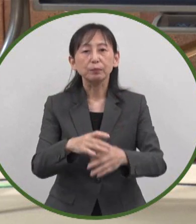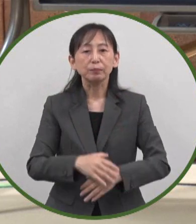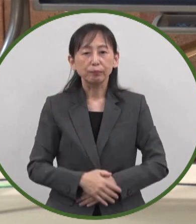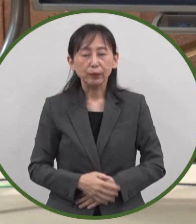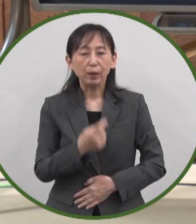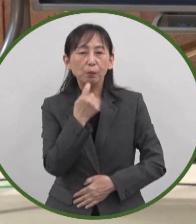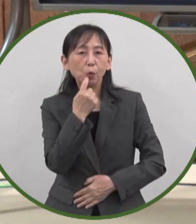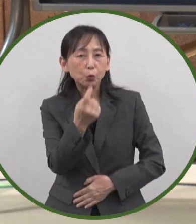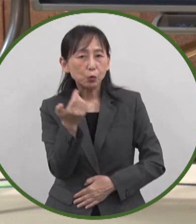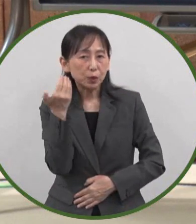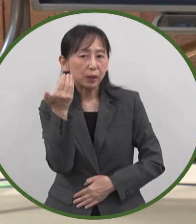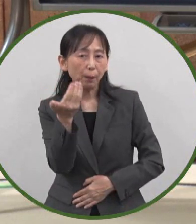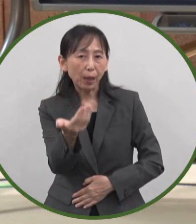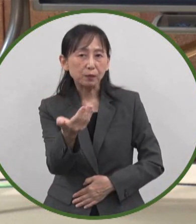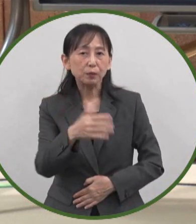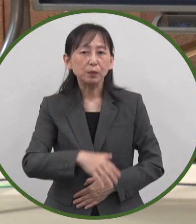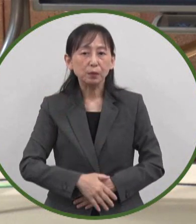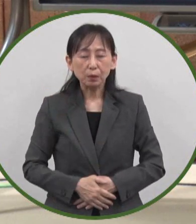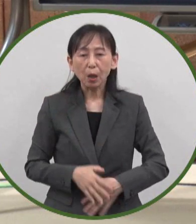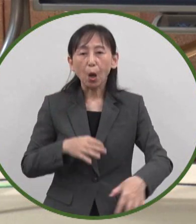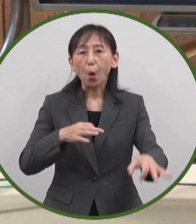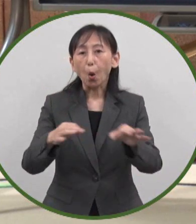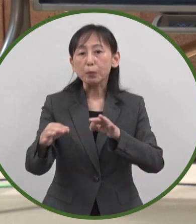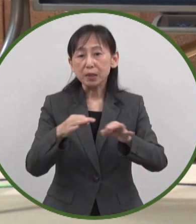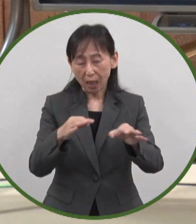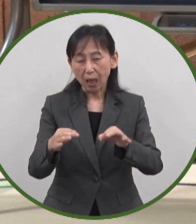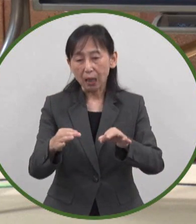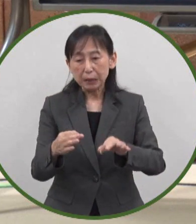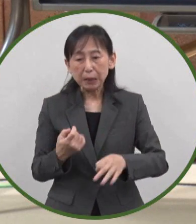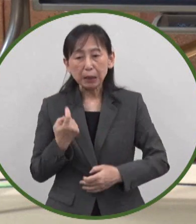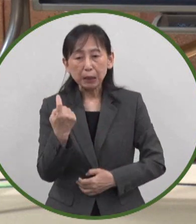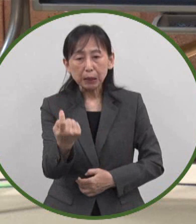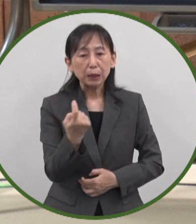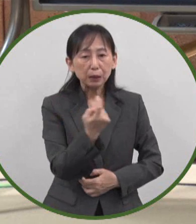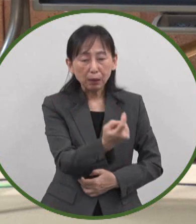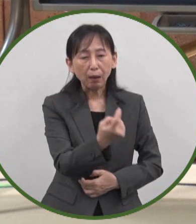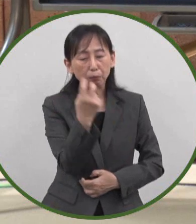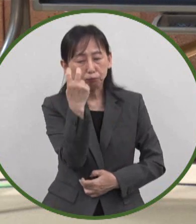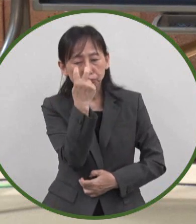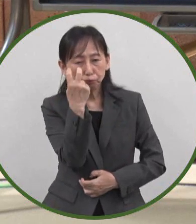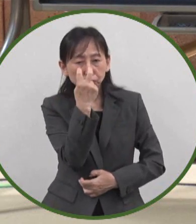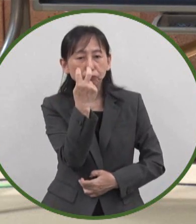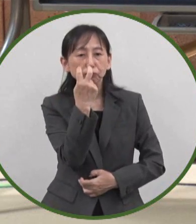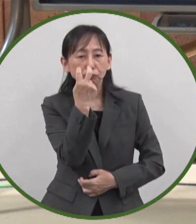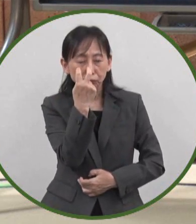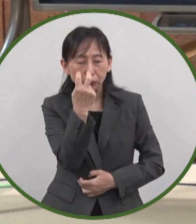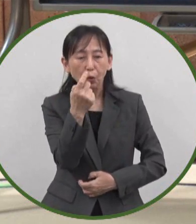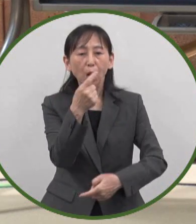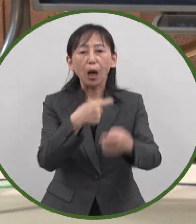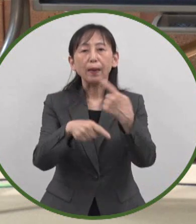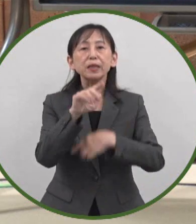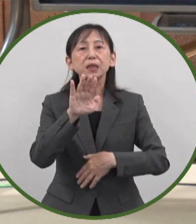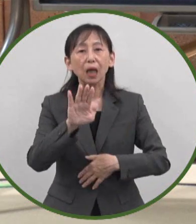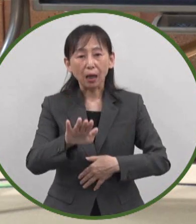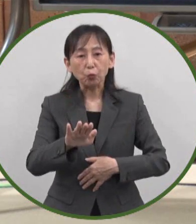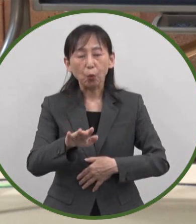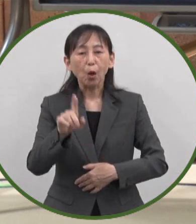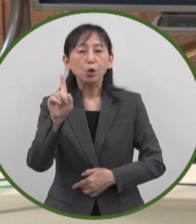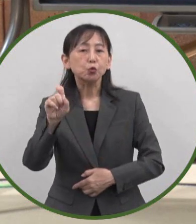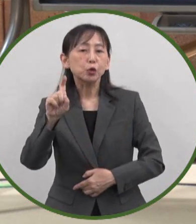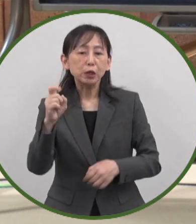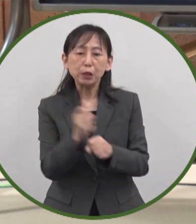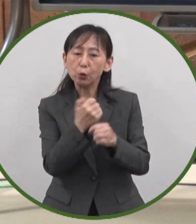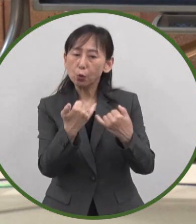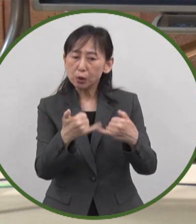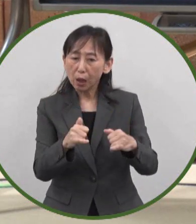もう一点、先ほどお店への見回りのお話が出たと思うんですが、11事業者という